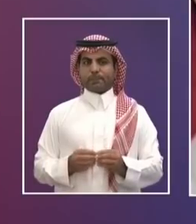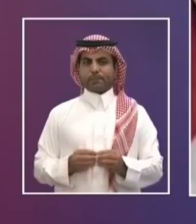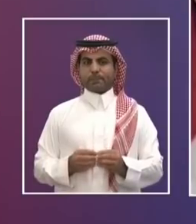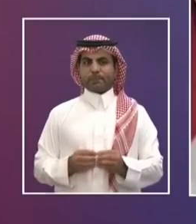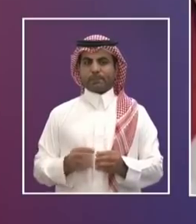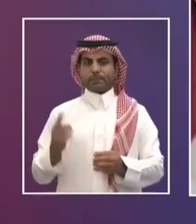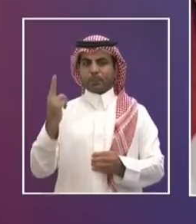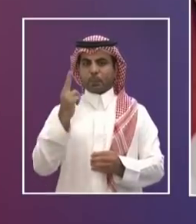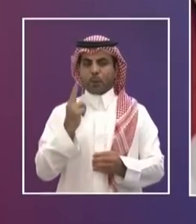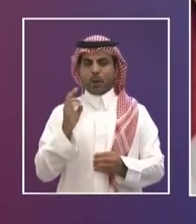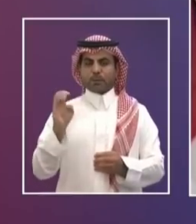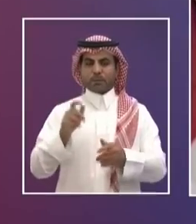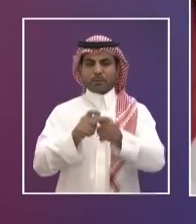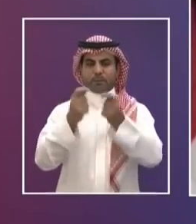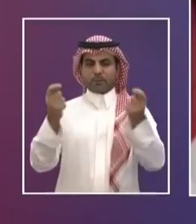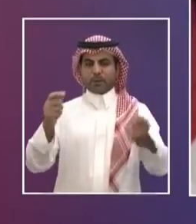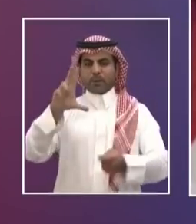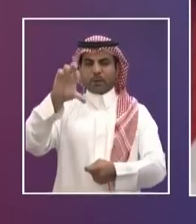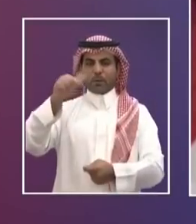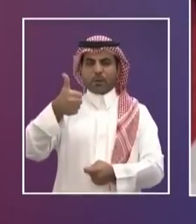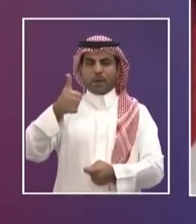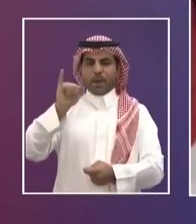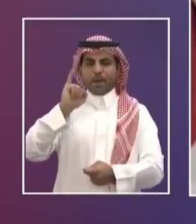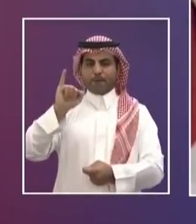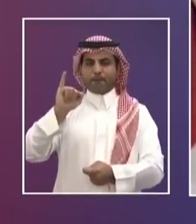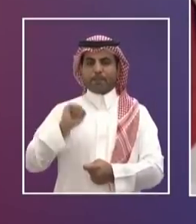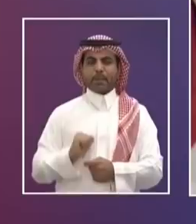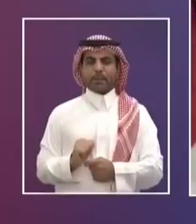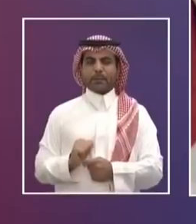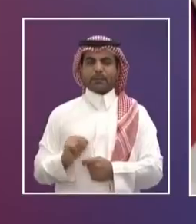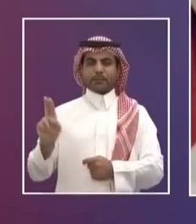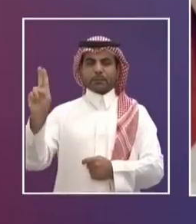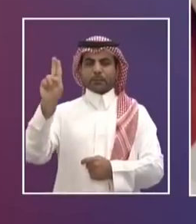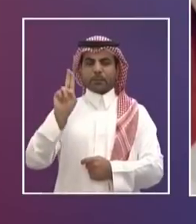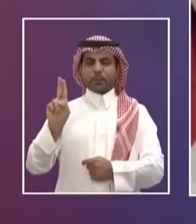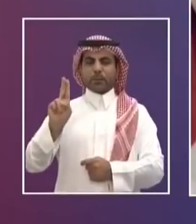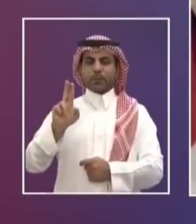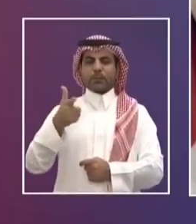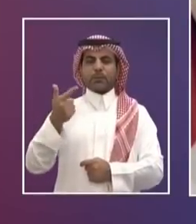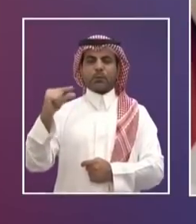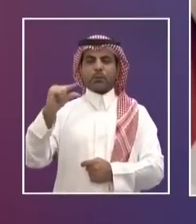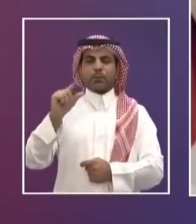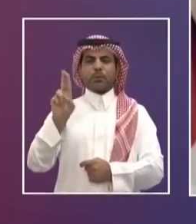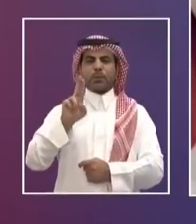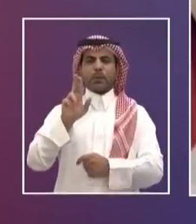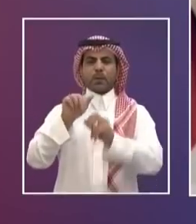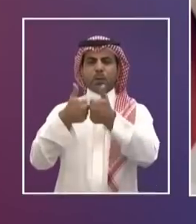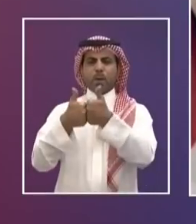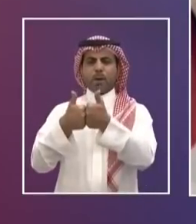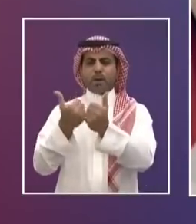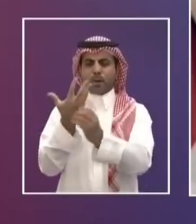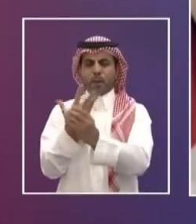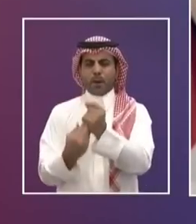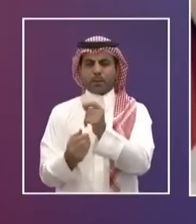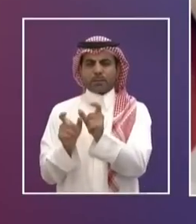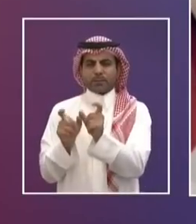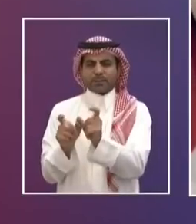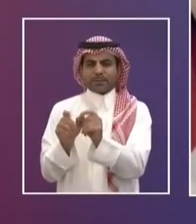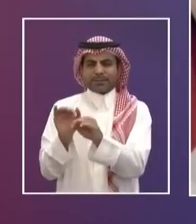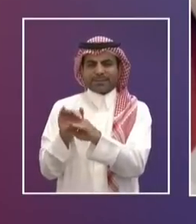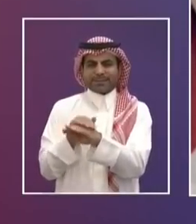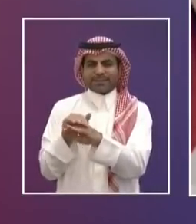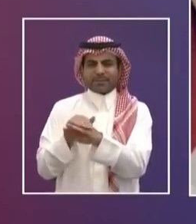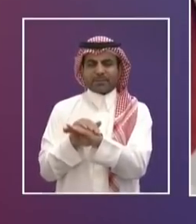نهاري عبد الله، صحيفة الوئام الإلكترونية. كيف تنصح الدكتورة سميرة الغامدي أولياء الأمور لتهيئة الأطفال